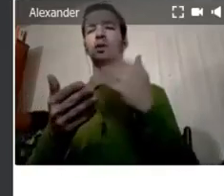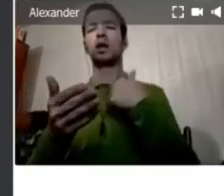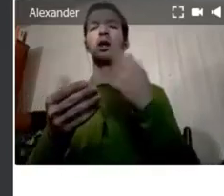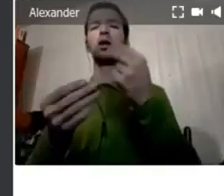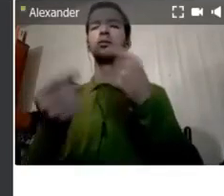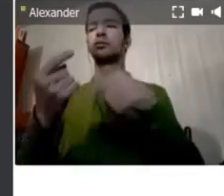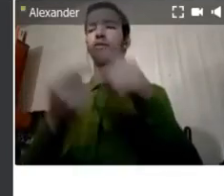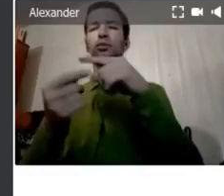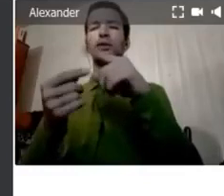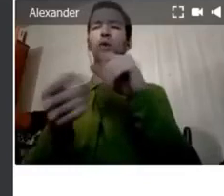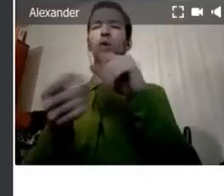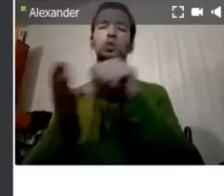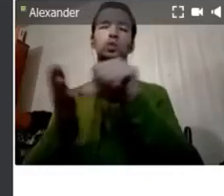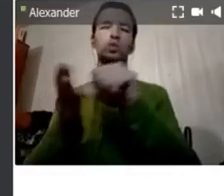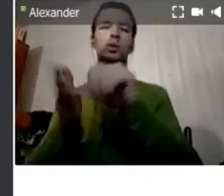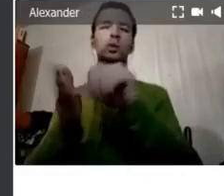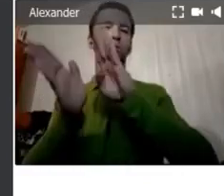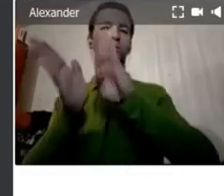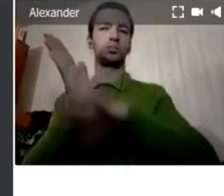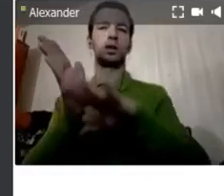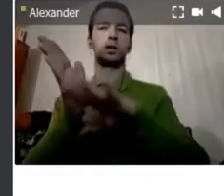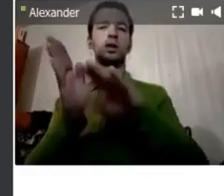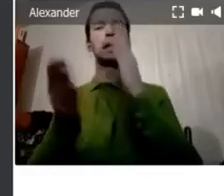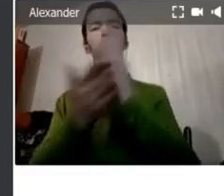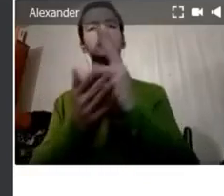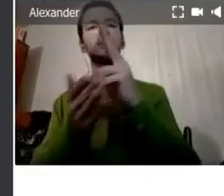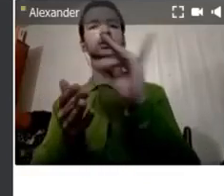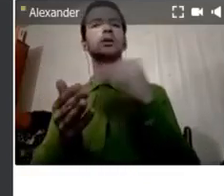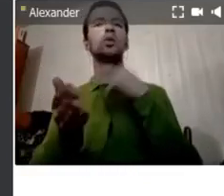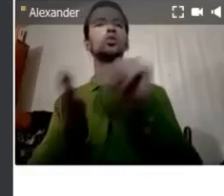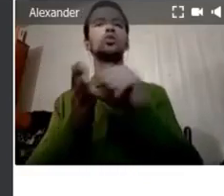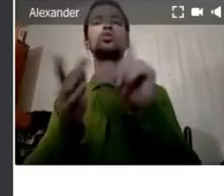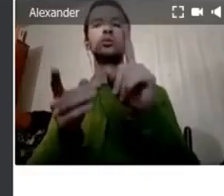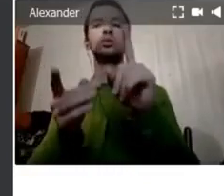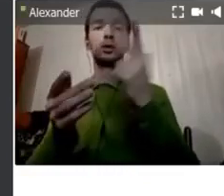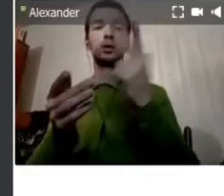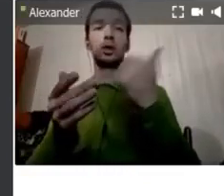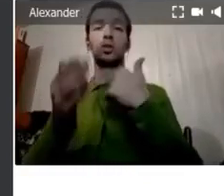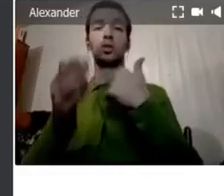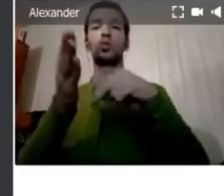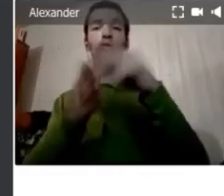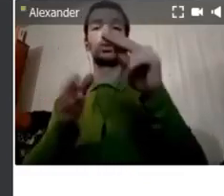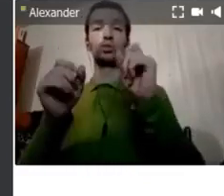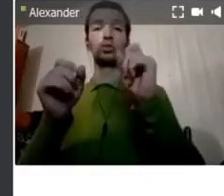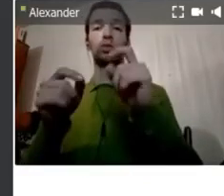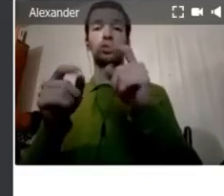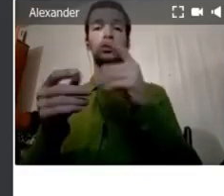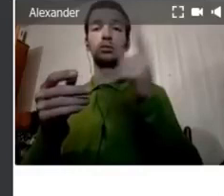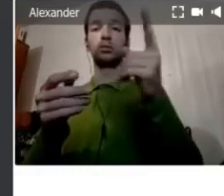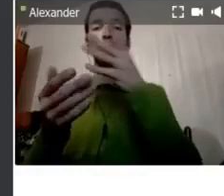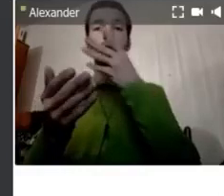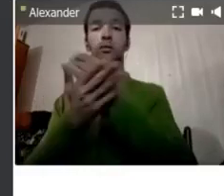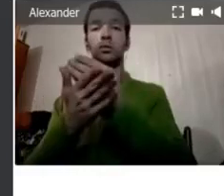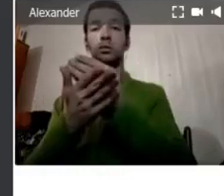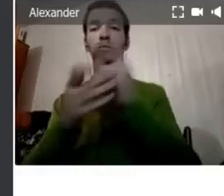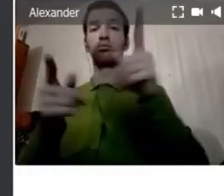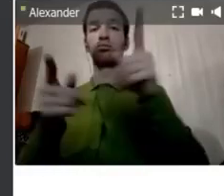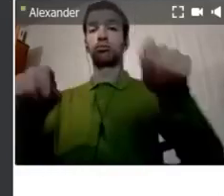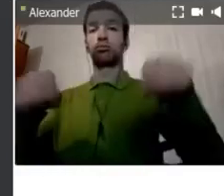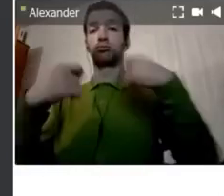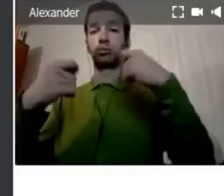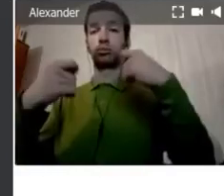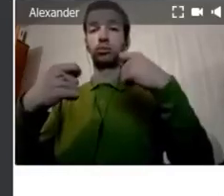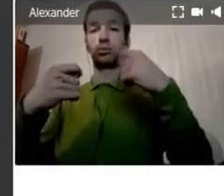дохода компании, и также является как бы подушкой, что ли, да, которая постоянно, ну, скажем так, вне